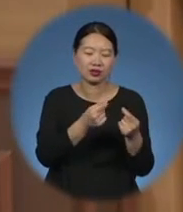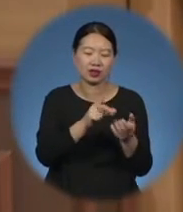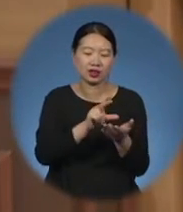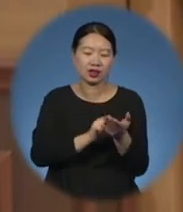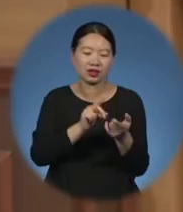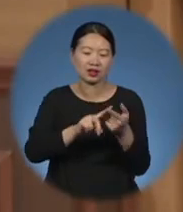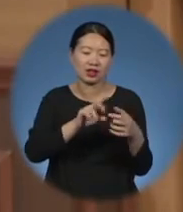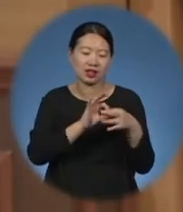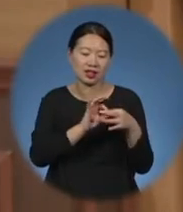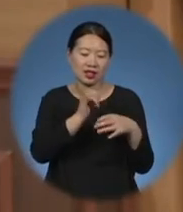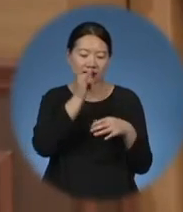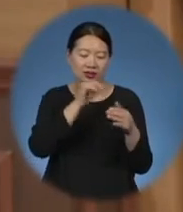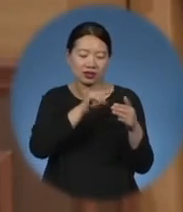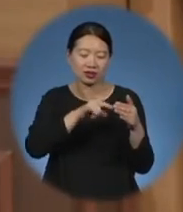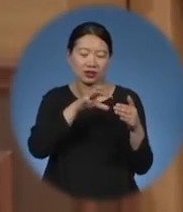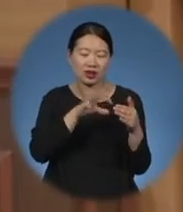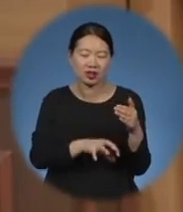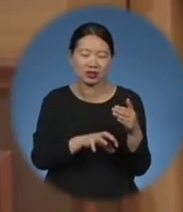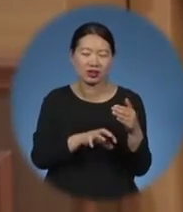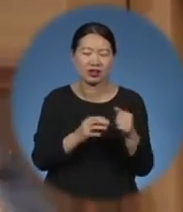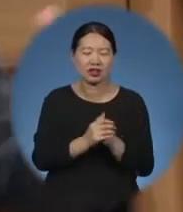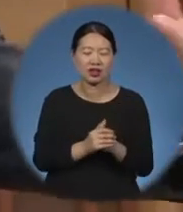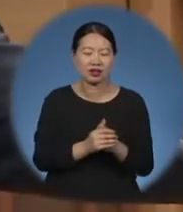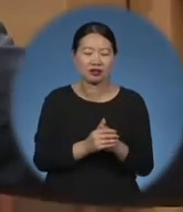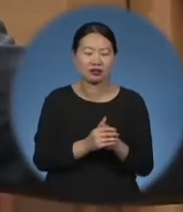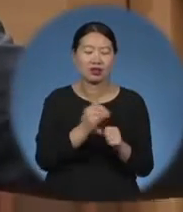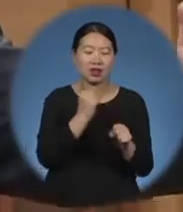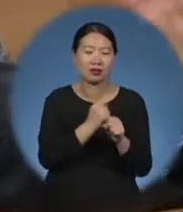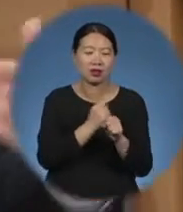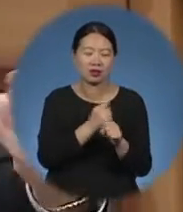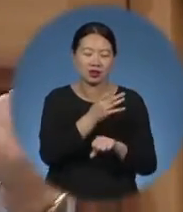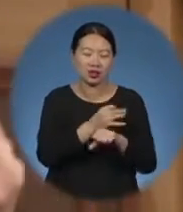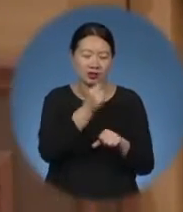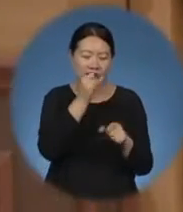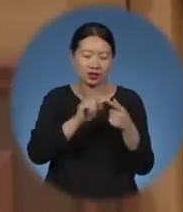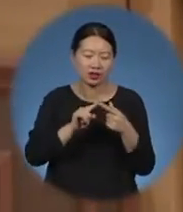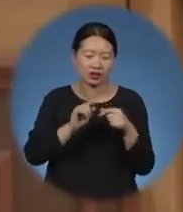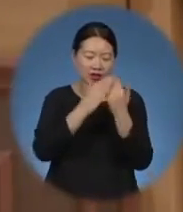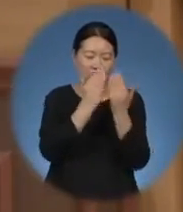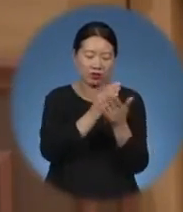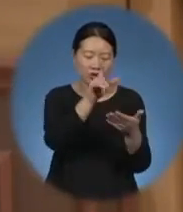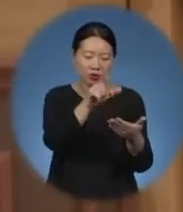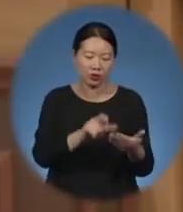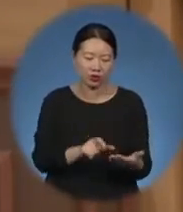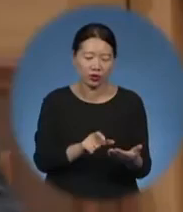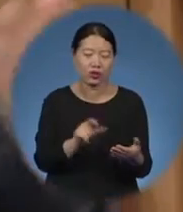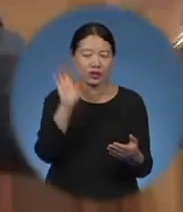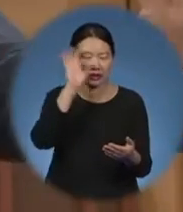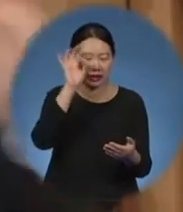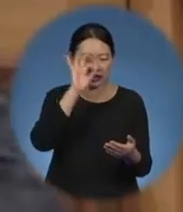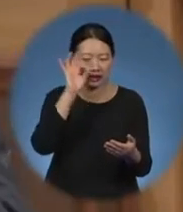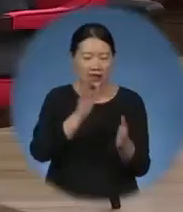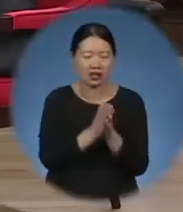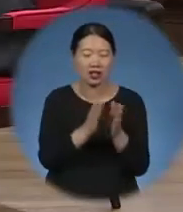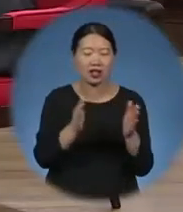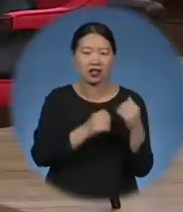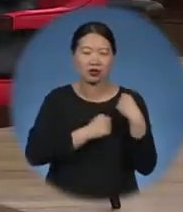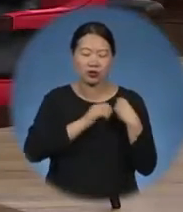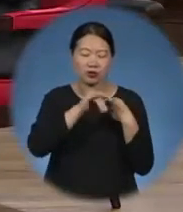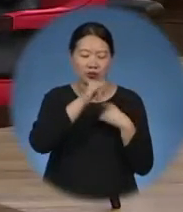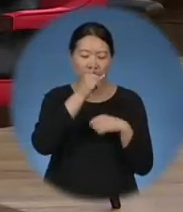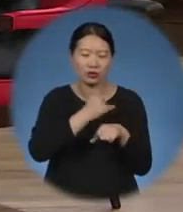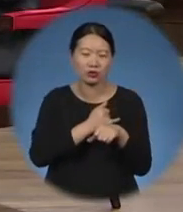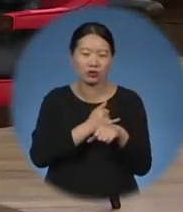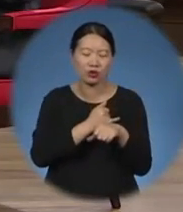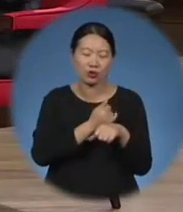해당되는 것들 중에서 드론이 개발되면 살 수 있는 수요 기관들을 쭉 다 전 부처를 통해서 좀 찾아봤습니다. 예. 국방부에도 있고 뭐 방사청도 있고